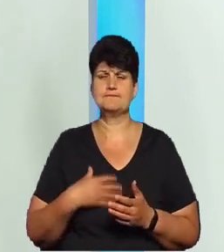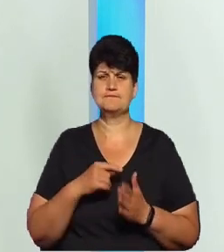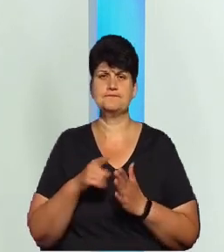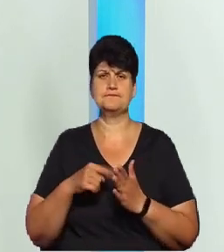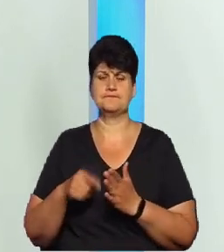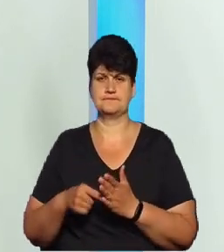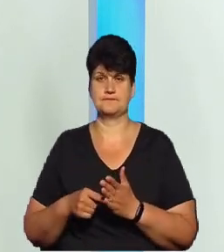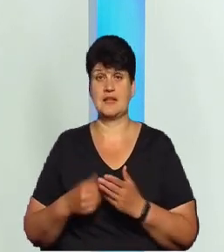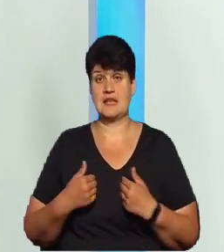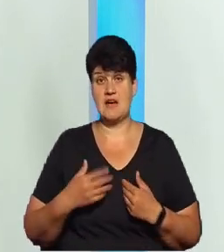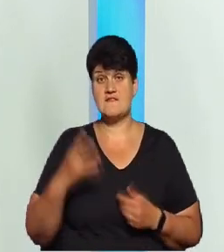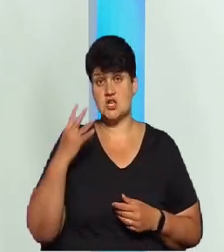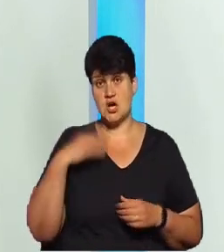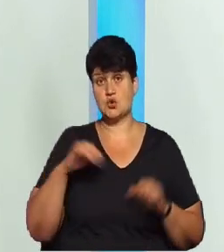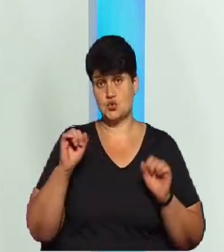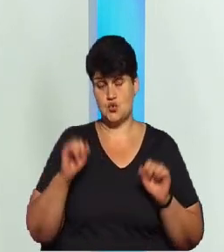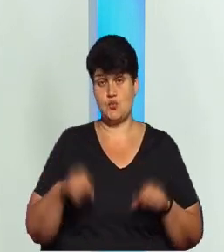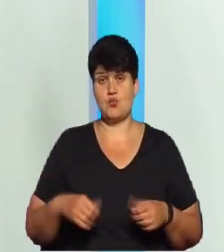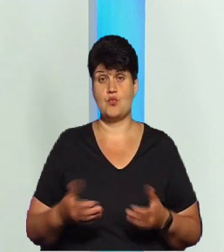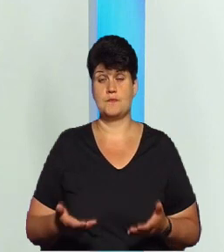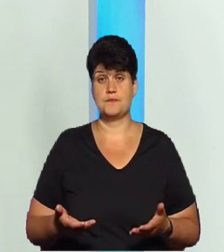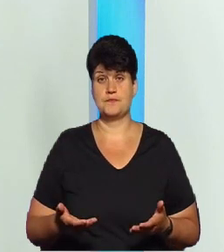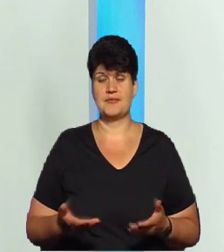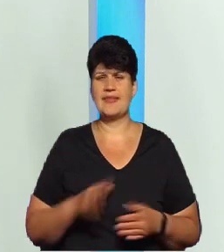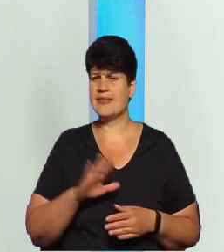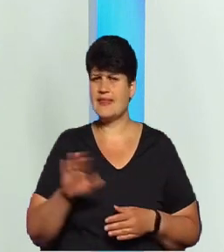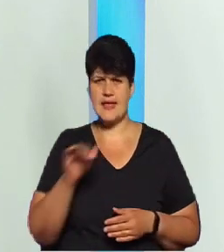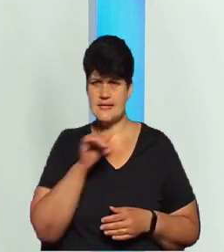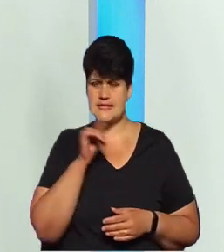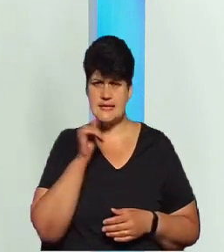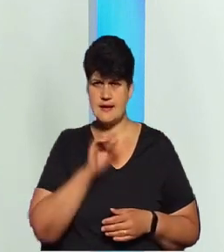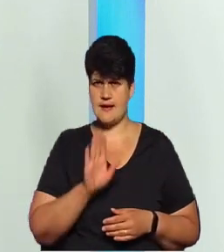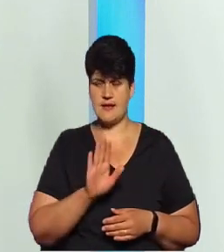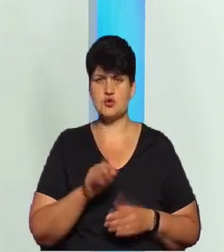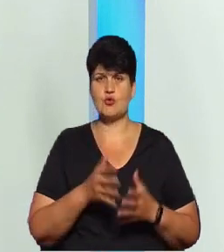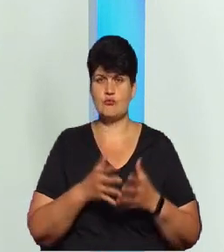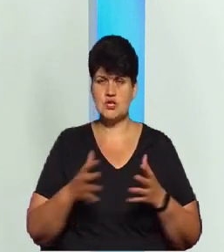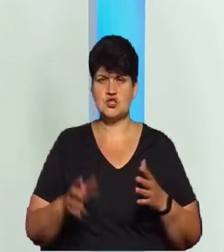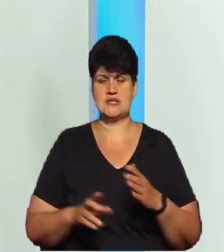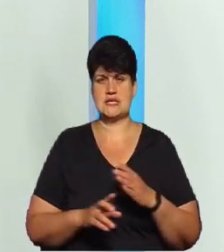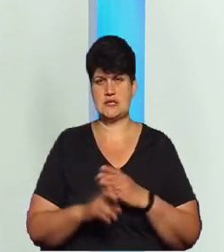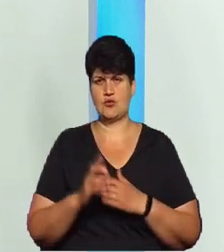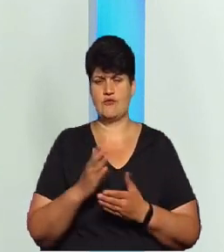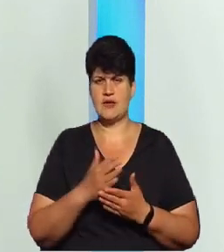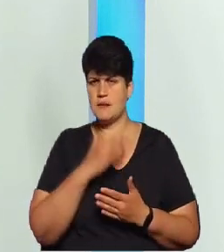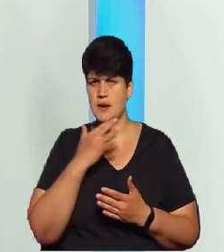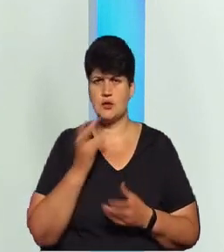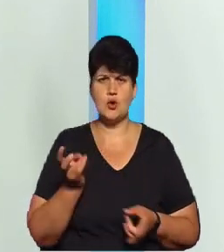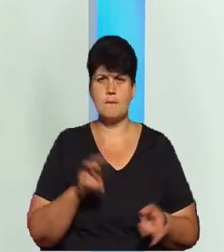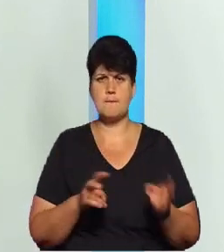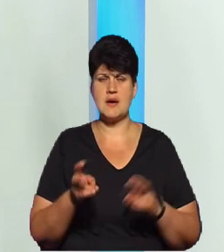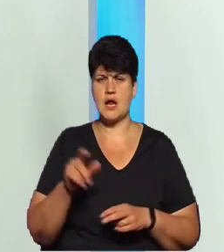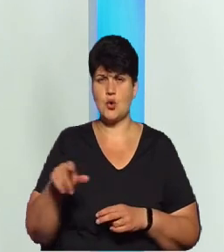що може, звісно. Ну, не секрет, що у більшості церков є багато прихожан чи членів церков, які є лікарі,